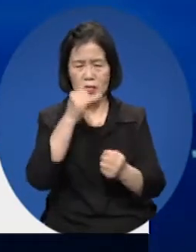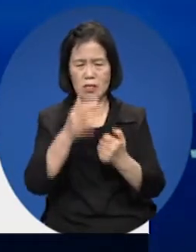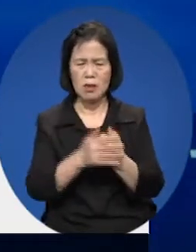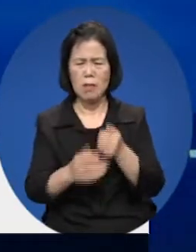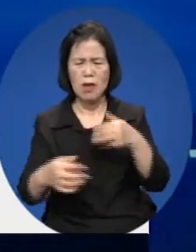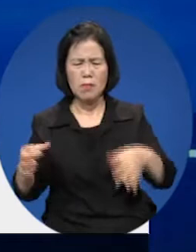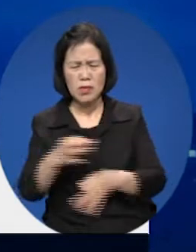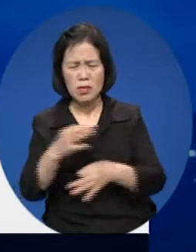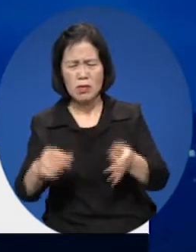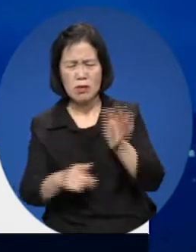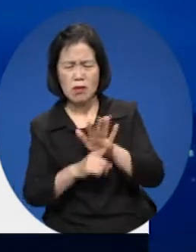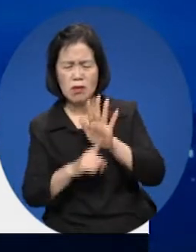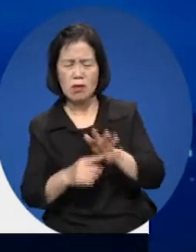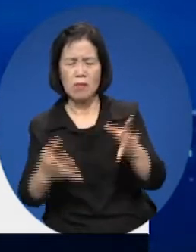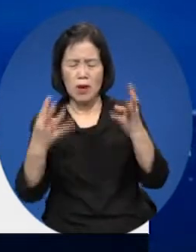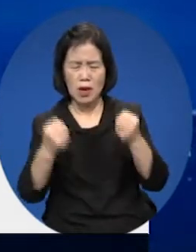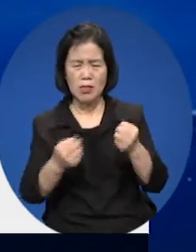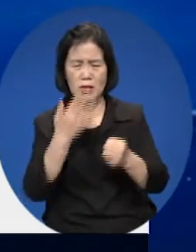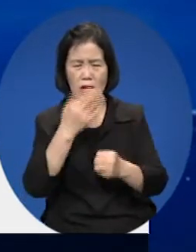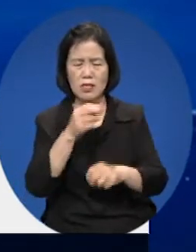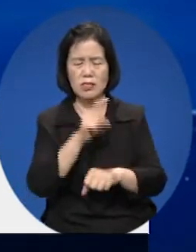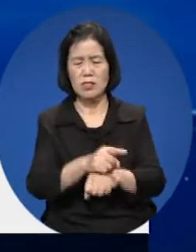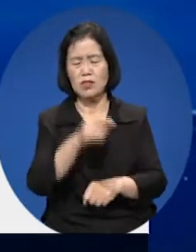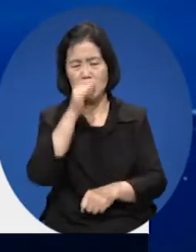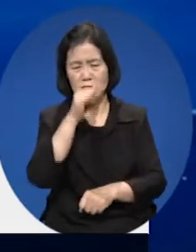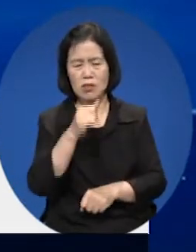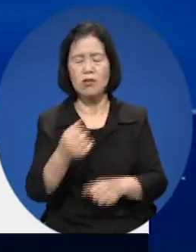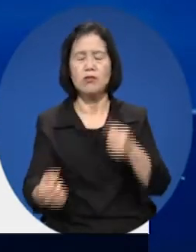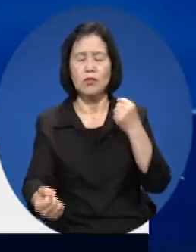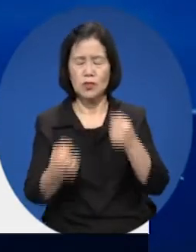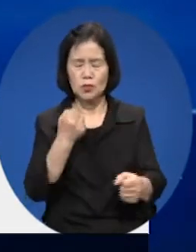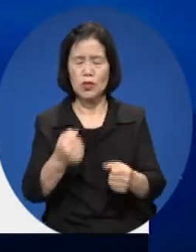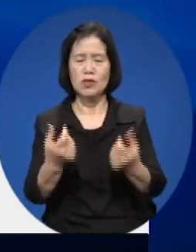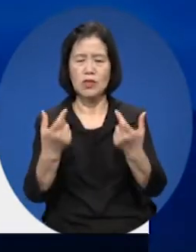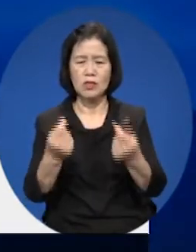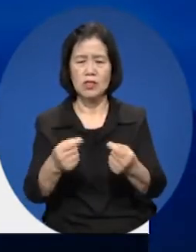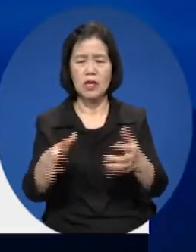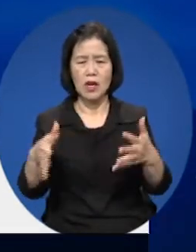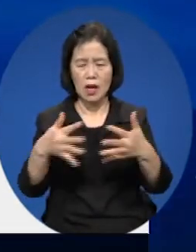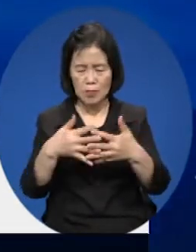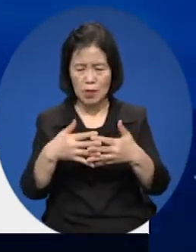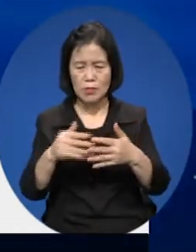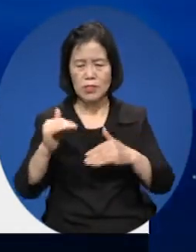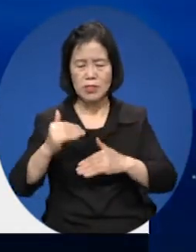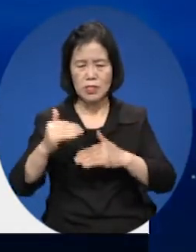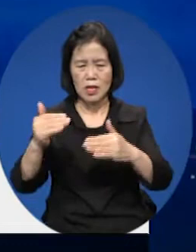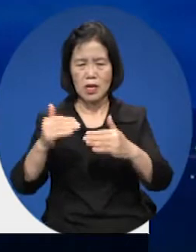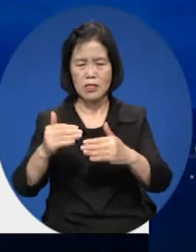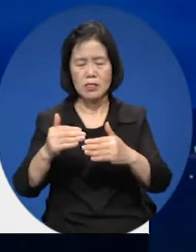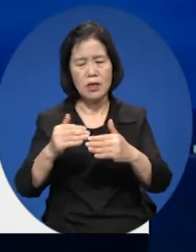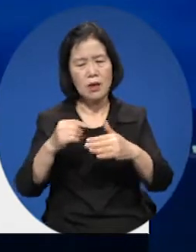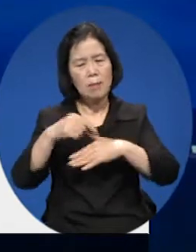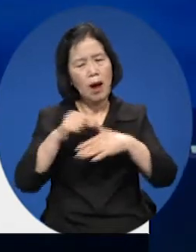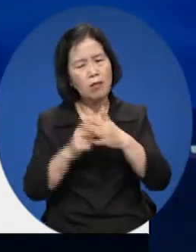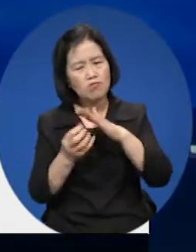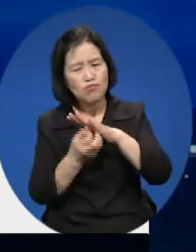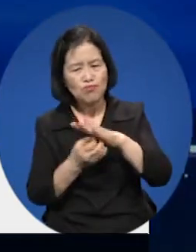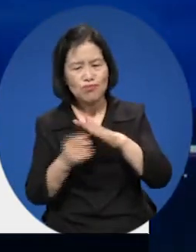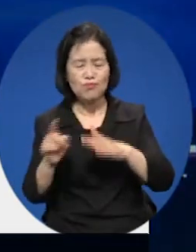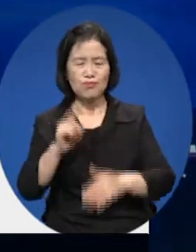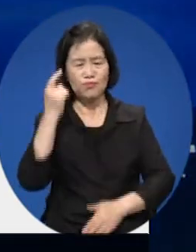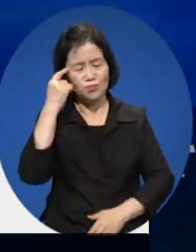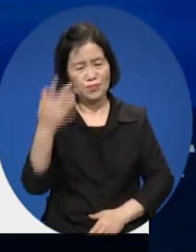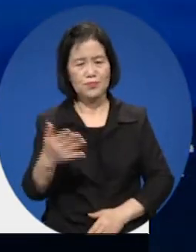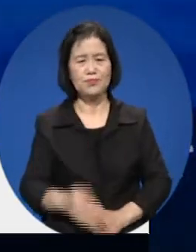등등도 더 많을 가능성도 있습니다 그럼에도 불구하고 이 같은 부분에 대해서 합의하면서 진행하겠다고 한 그 속내는 무엇이라고 생각합니까